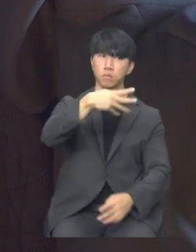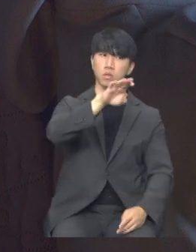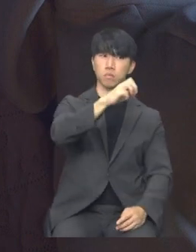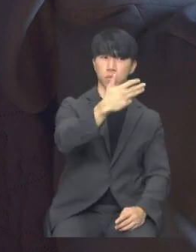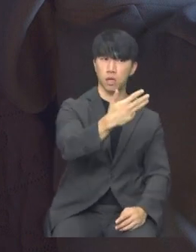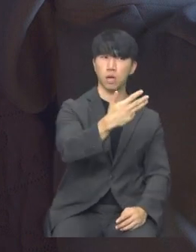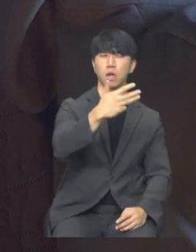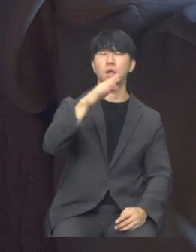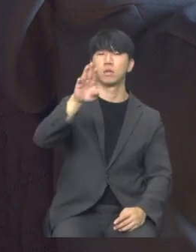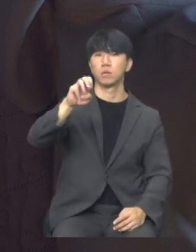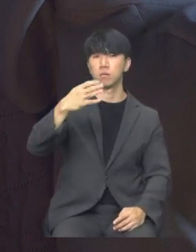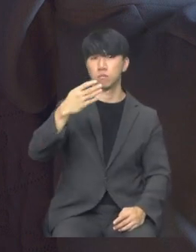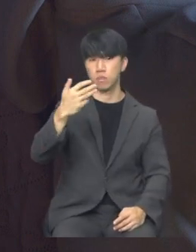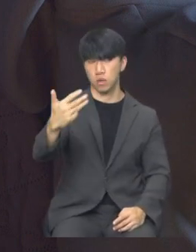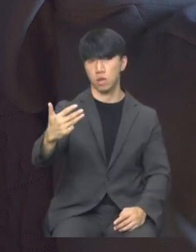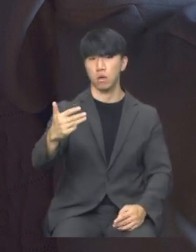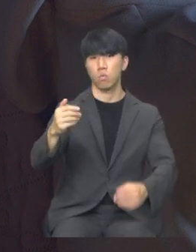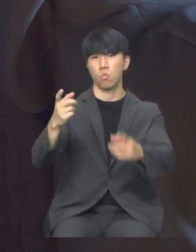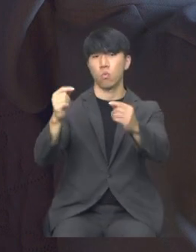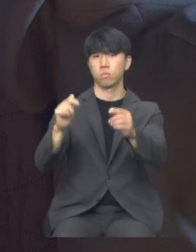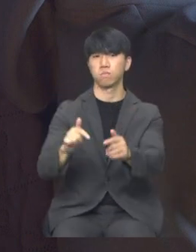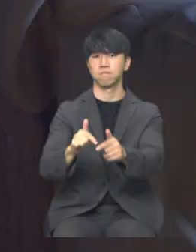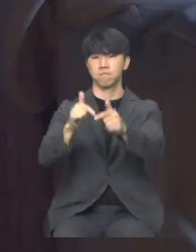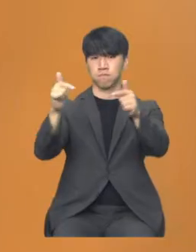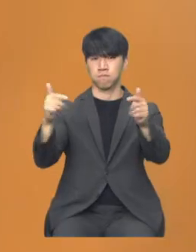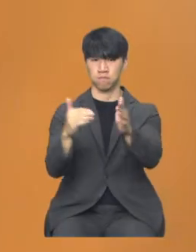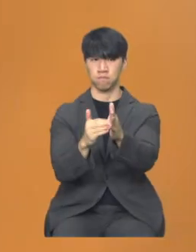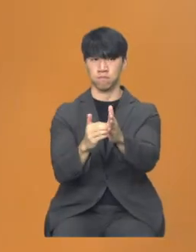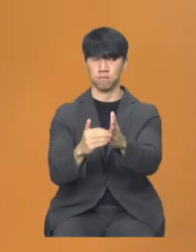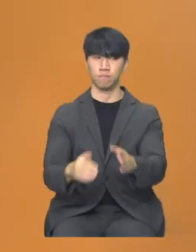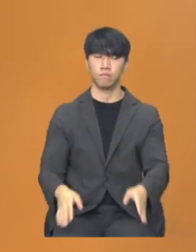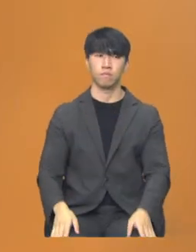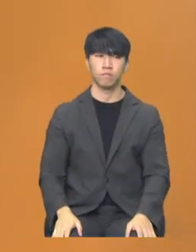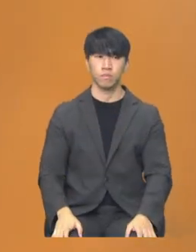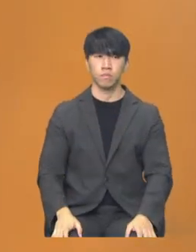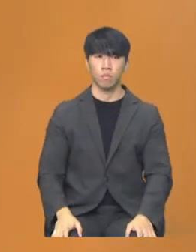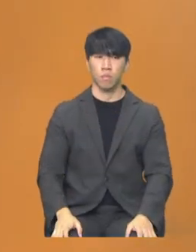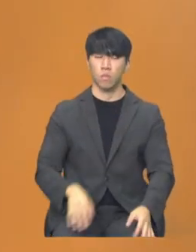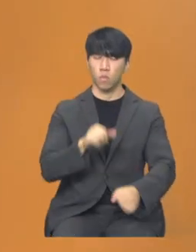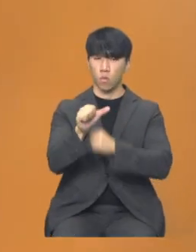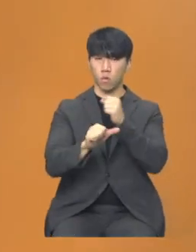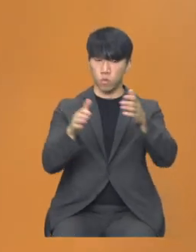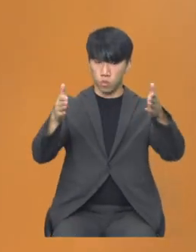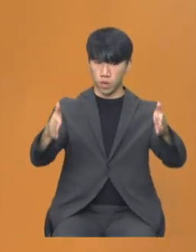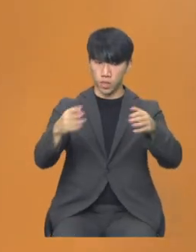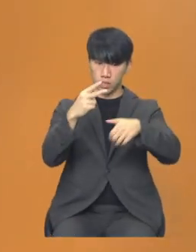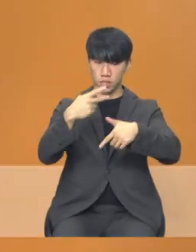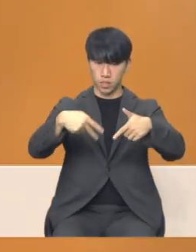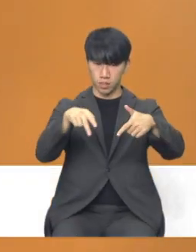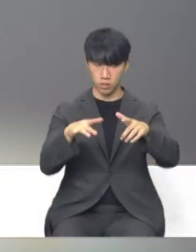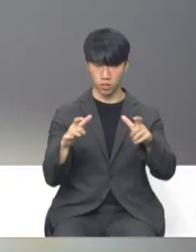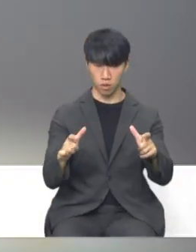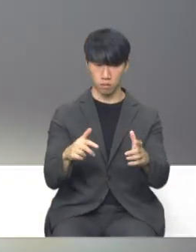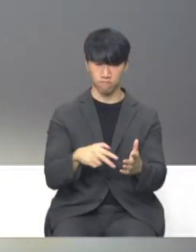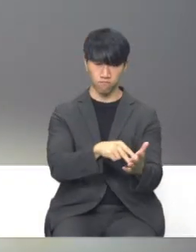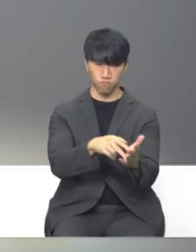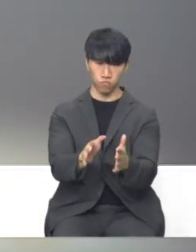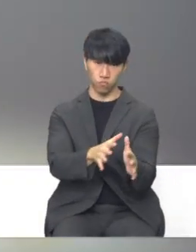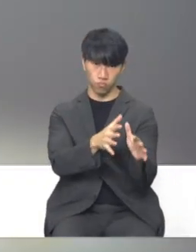각각 248명이 고독사했습니다. 지난 5년간 인천 지역 고독사 연평균